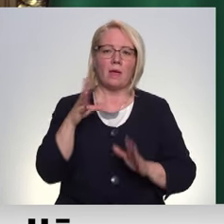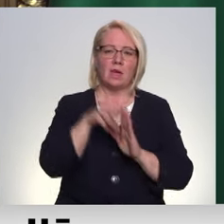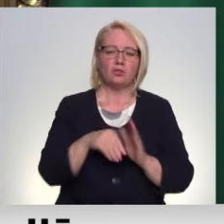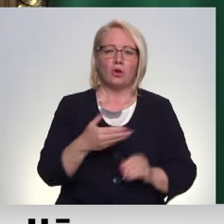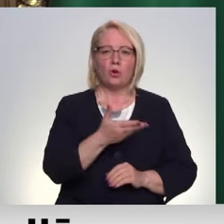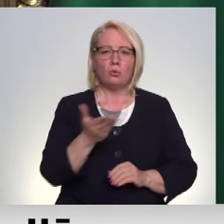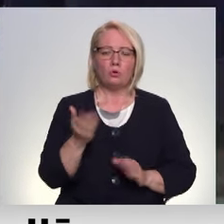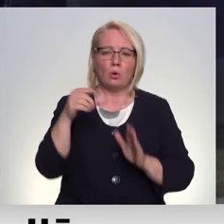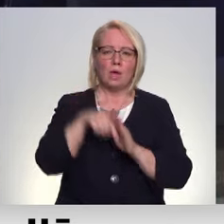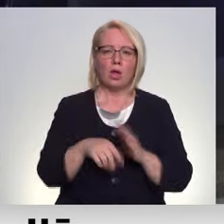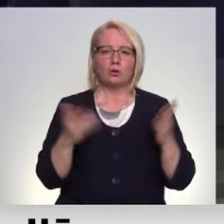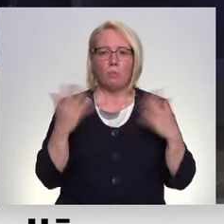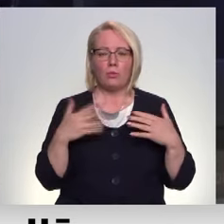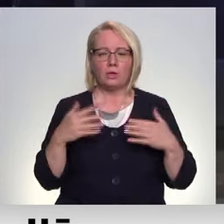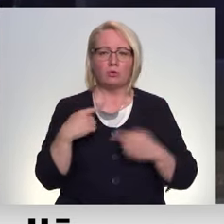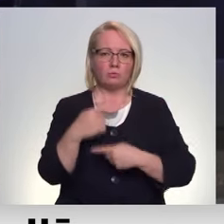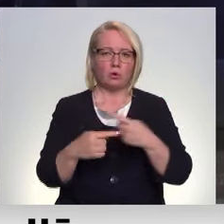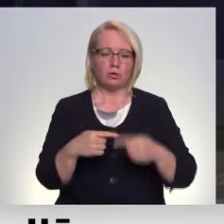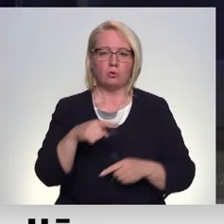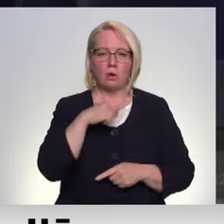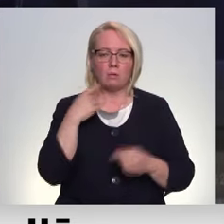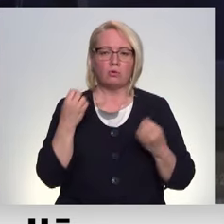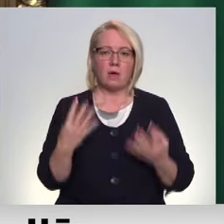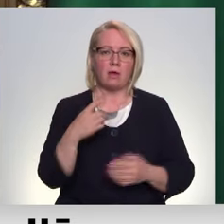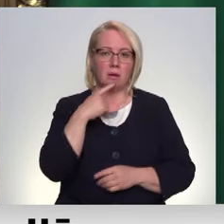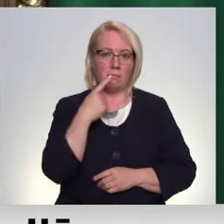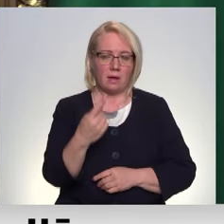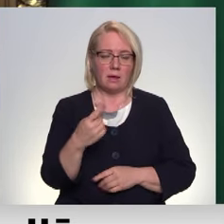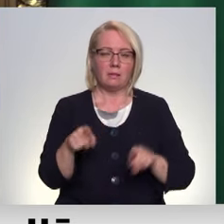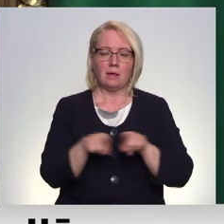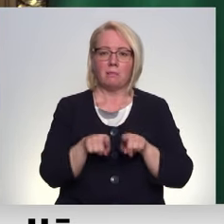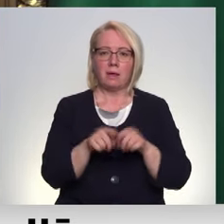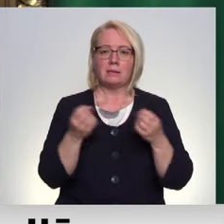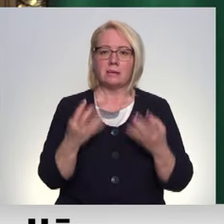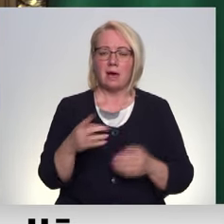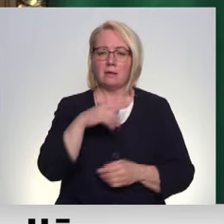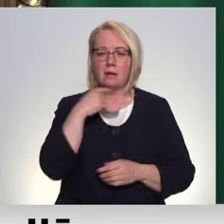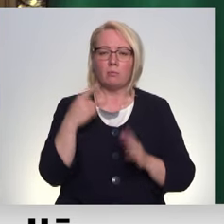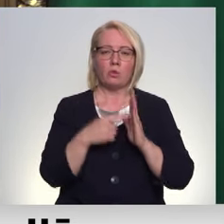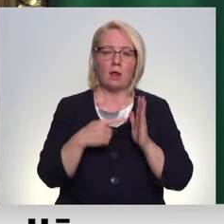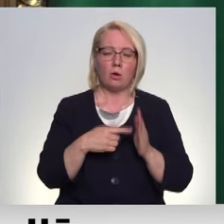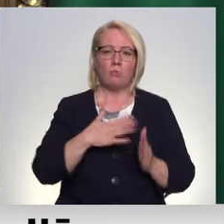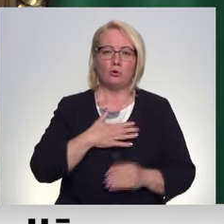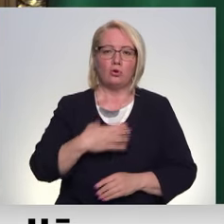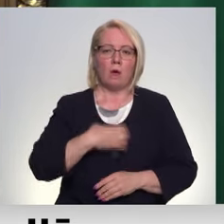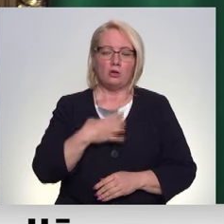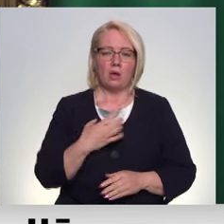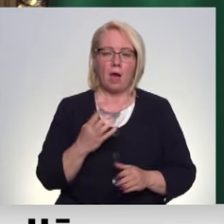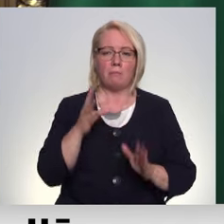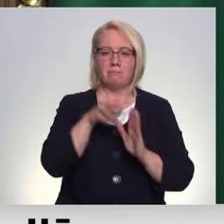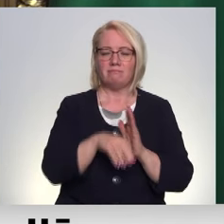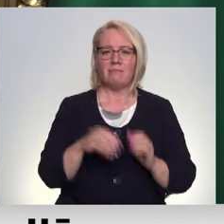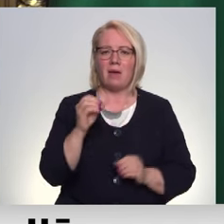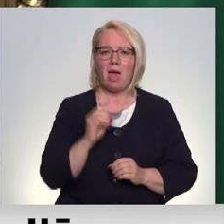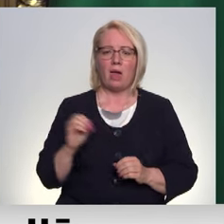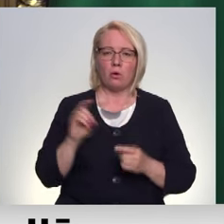jūsu iekšpolitiskajos procesos. To es vēlos skaidri norādīt. Tikpat skaidri vēlos dalīties ar mūsu bažām. Pievienošanās Eiropas Savienībai